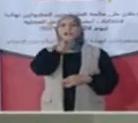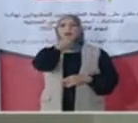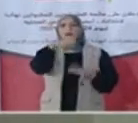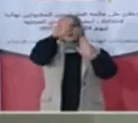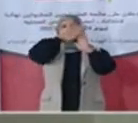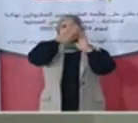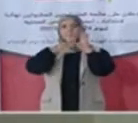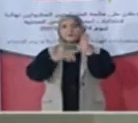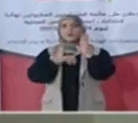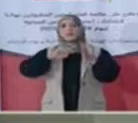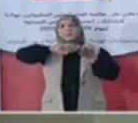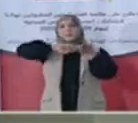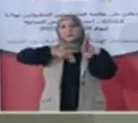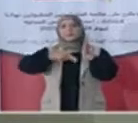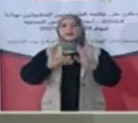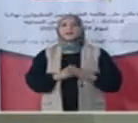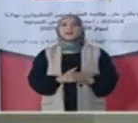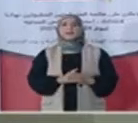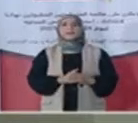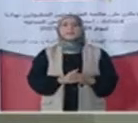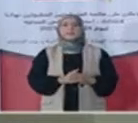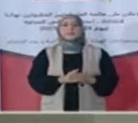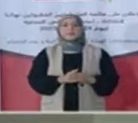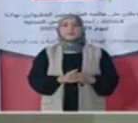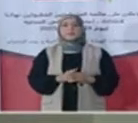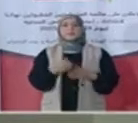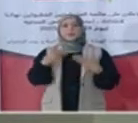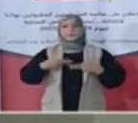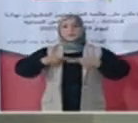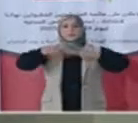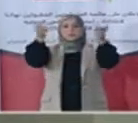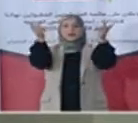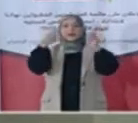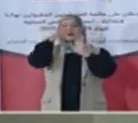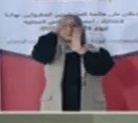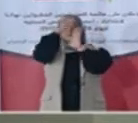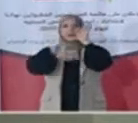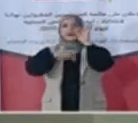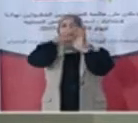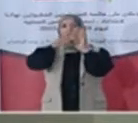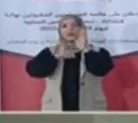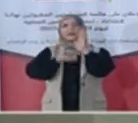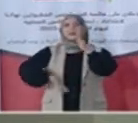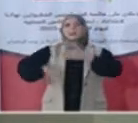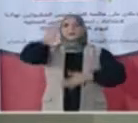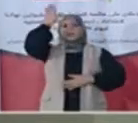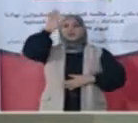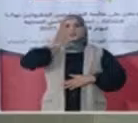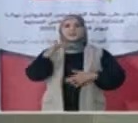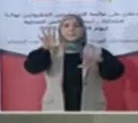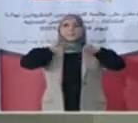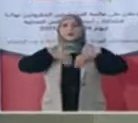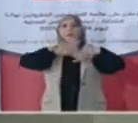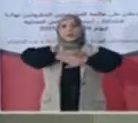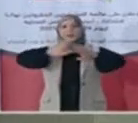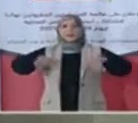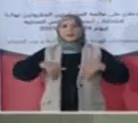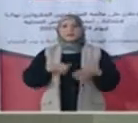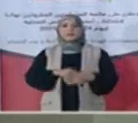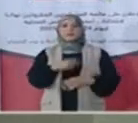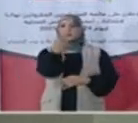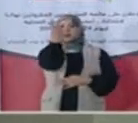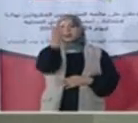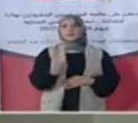الرزنامة المصادق عليه، يتم الإعلان عن قائمة المترشحين المقبولين نهائيا